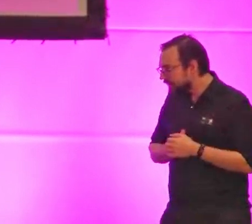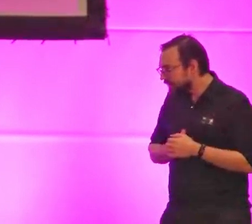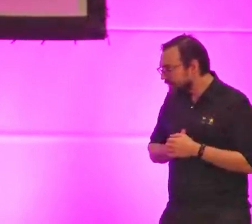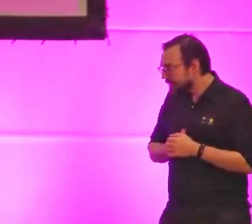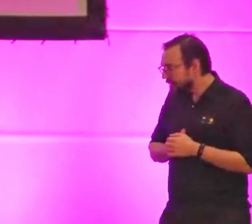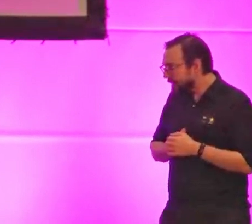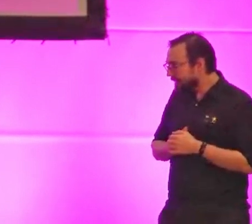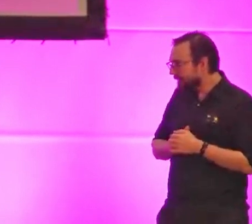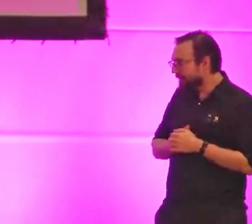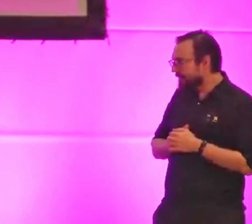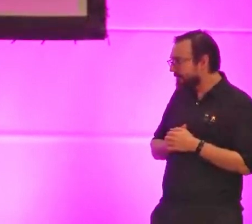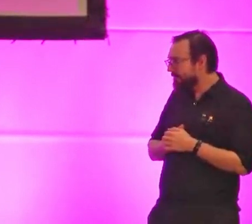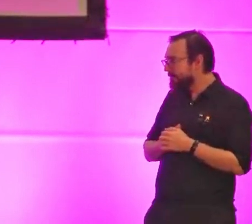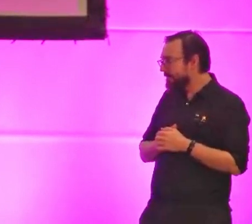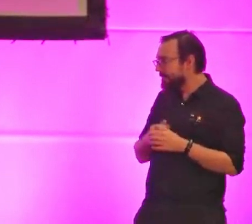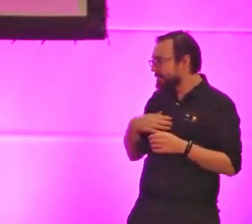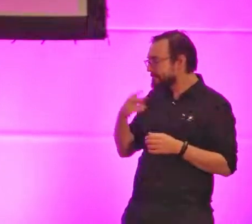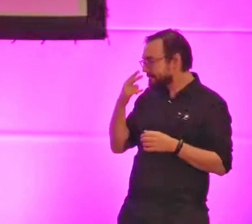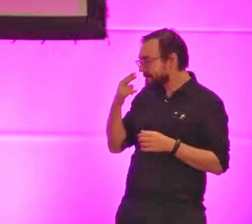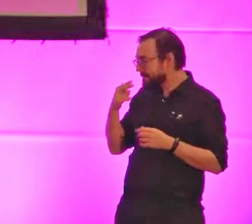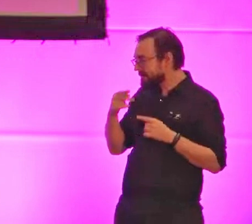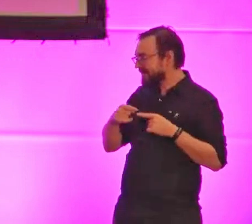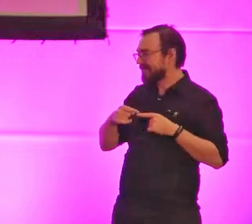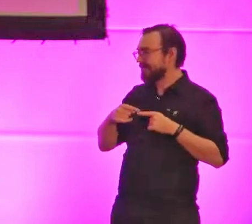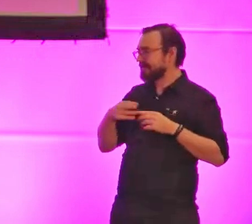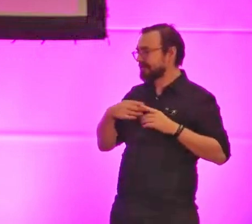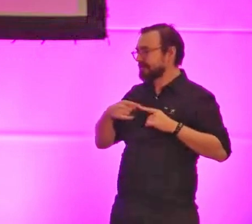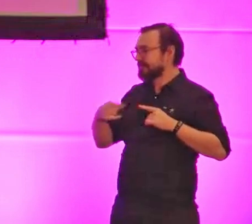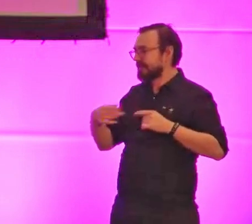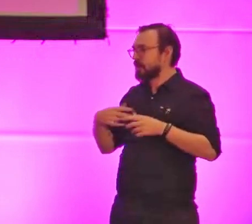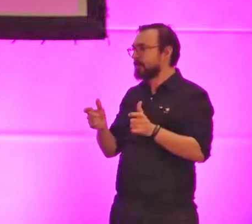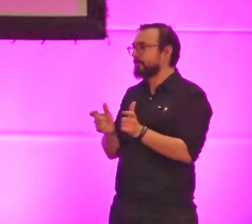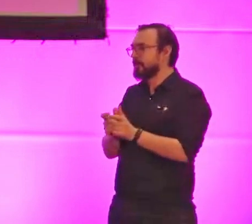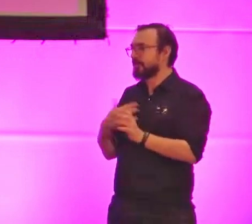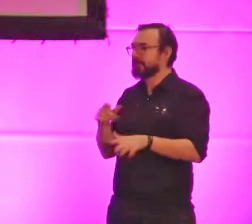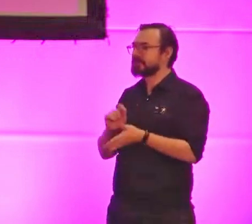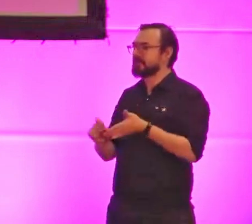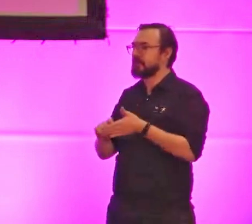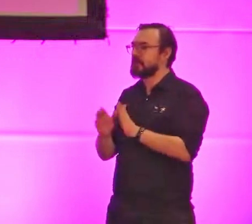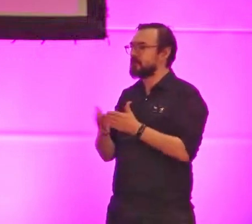Jag har stått fel i lanseringen av det här mötet, att jag har skrivit en bok och